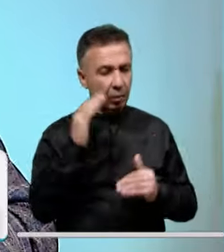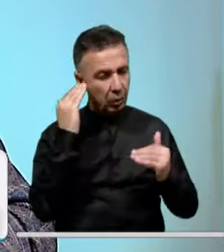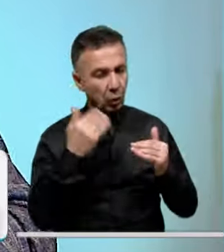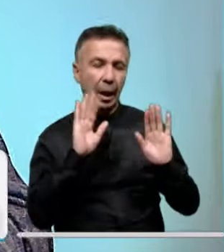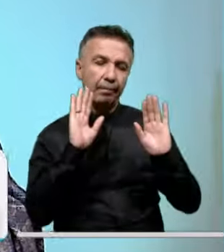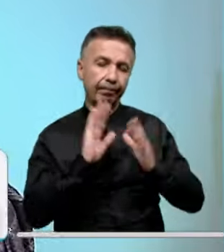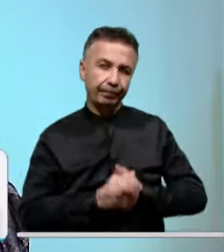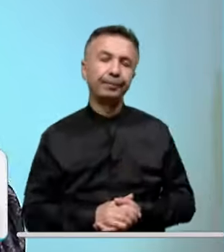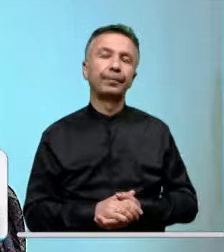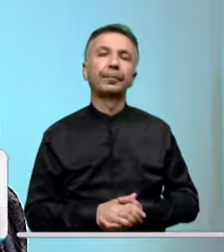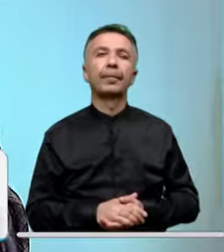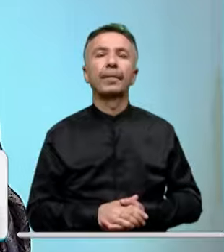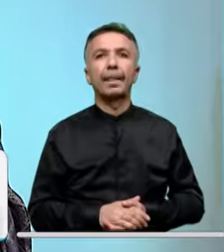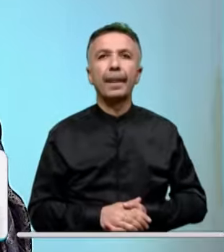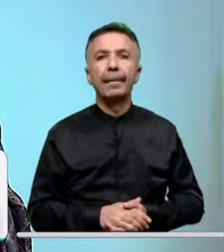değil.